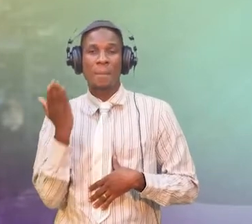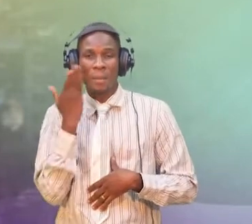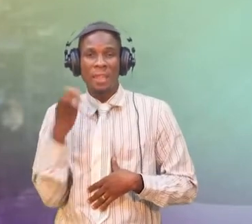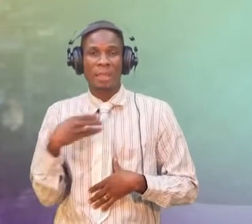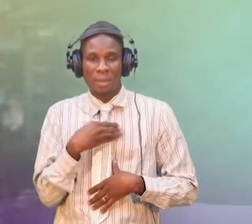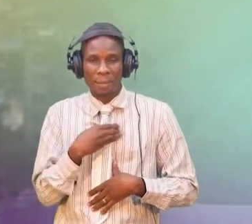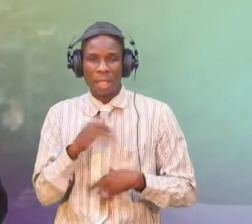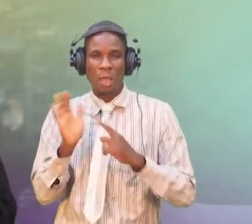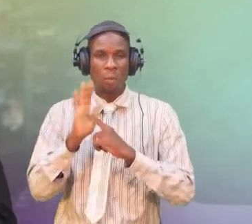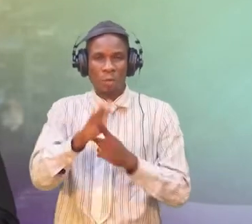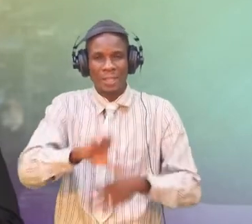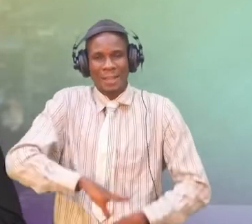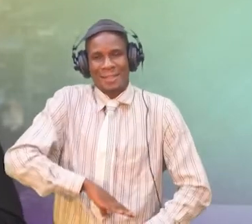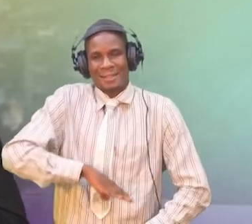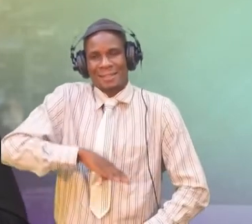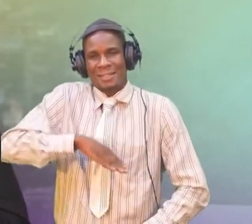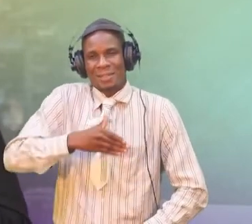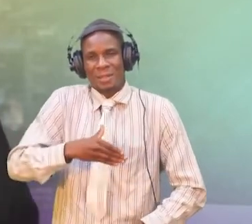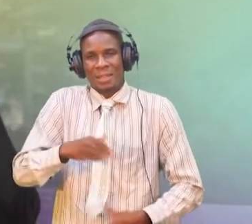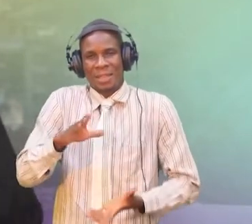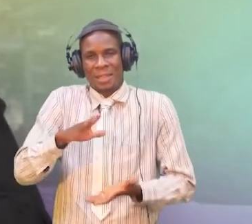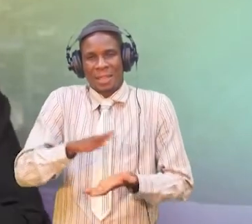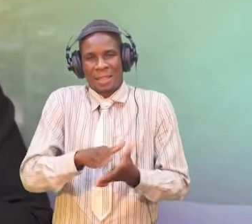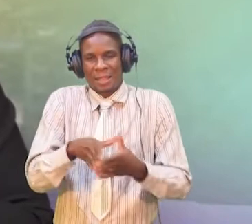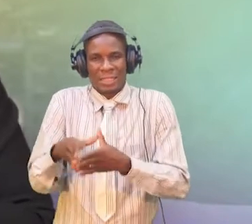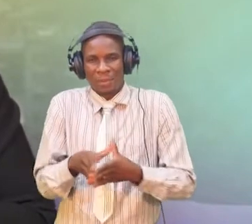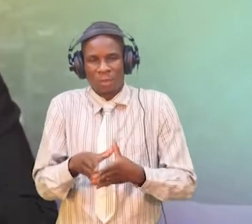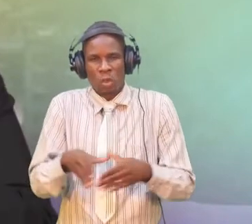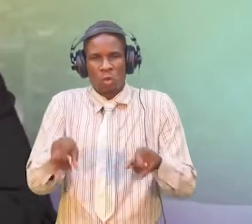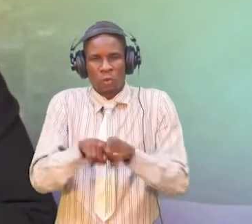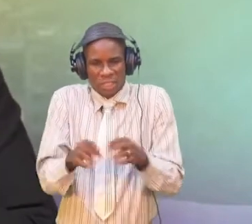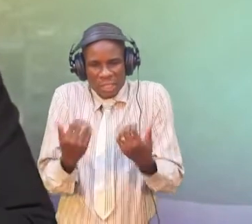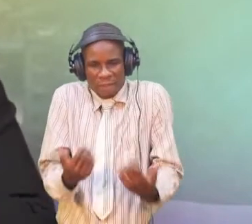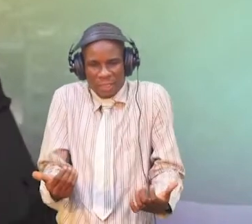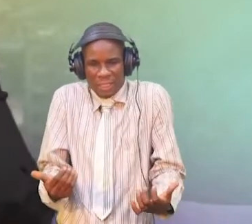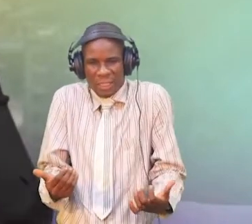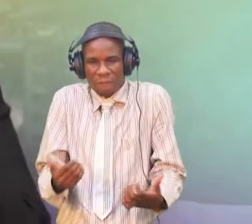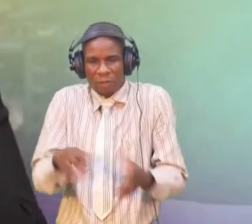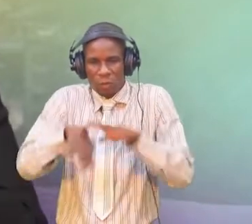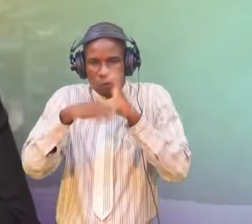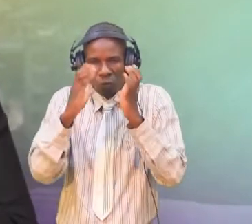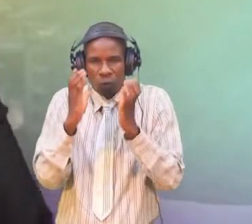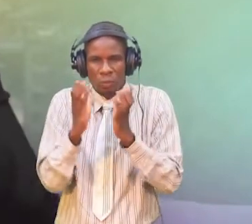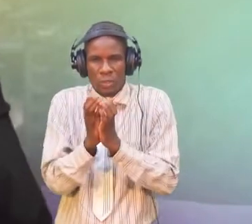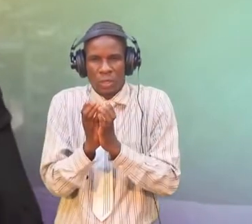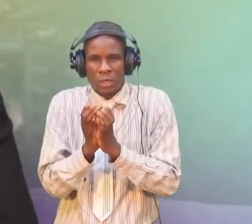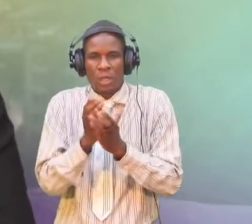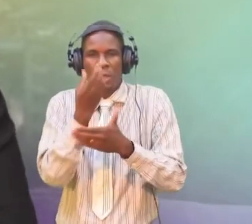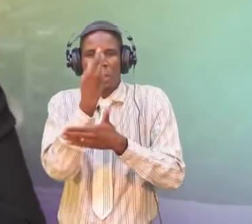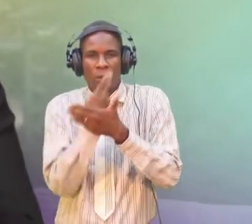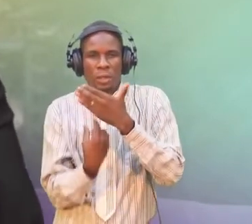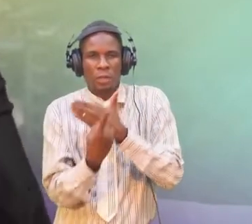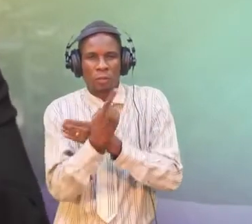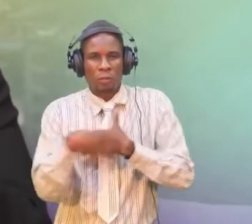bango balakisaka mpenza na polele oyo bazali koyoka bamoko mpona bamosusu elongo na bana mpe mikumba